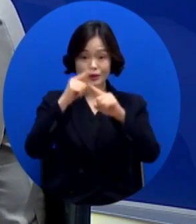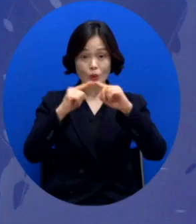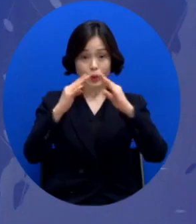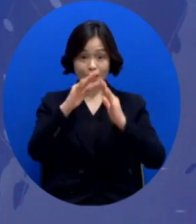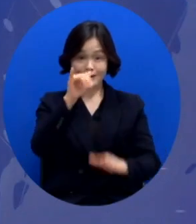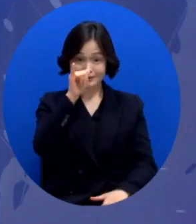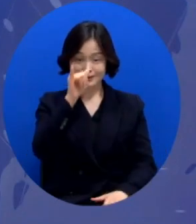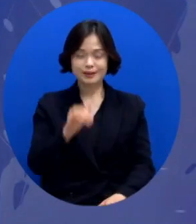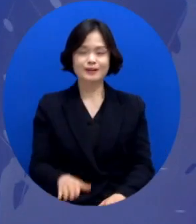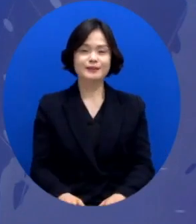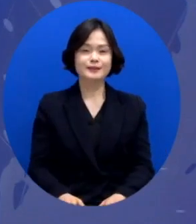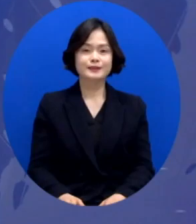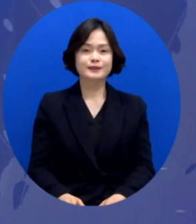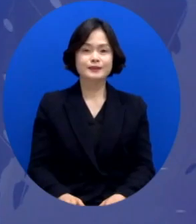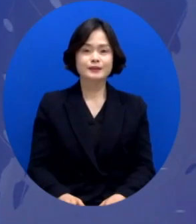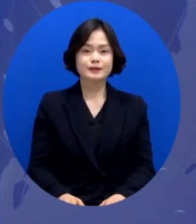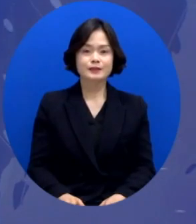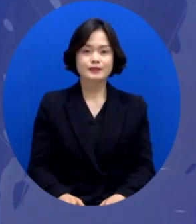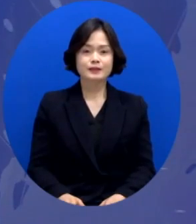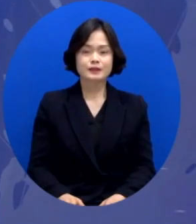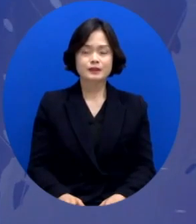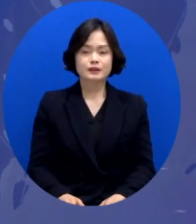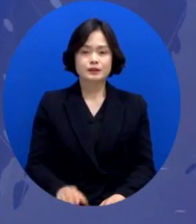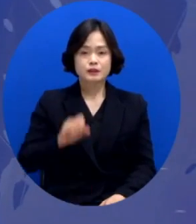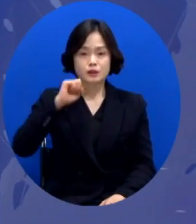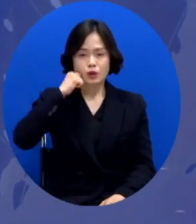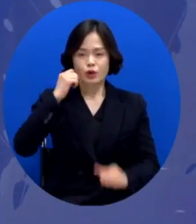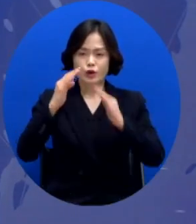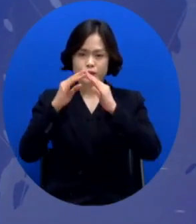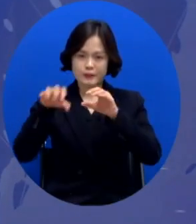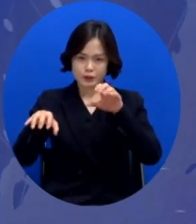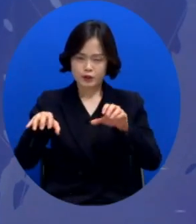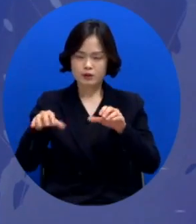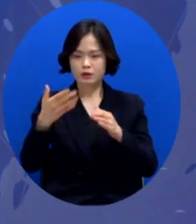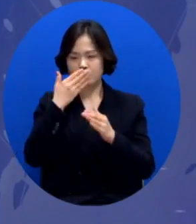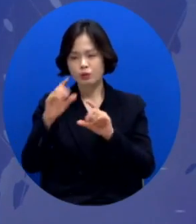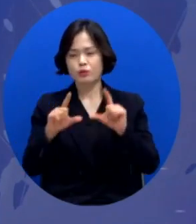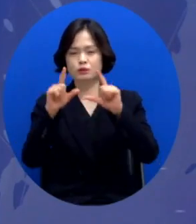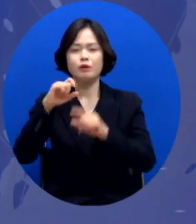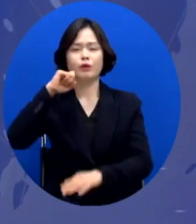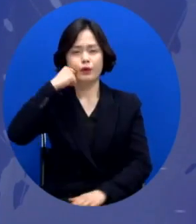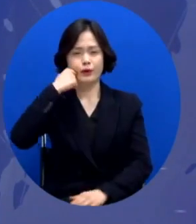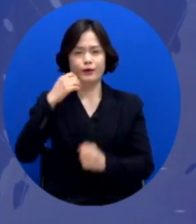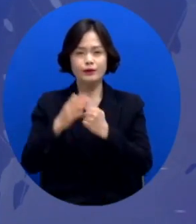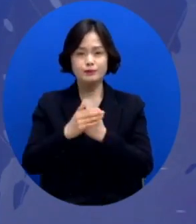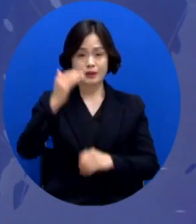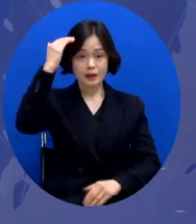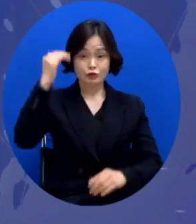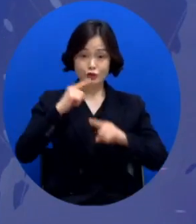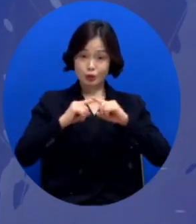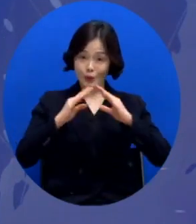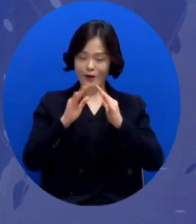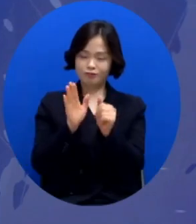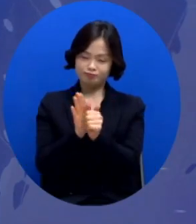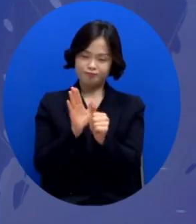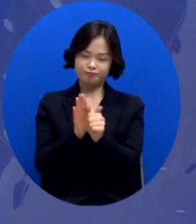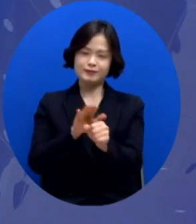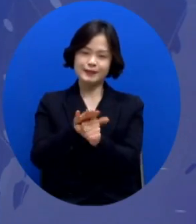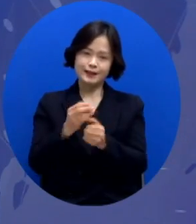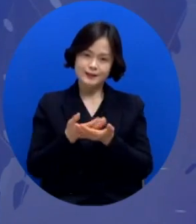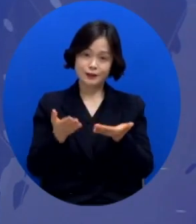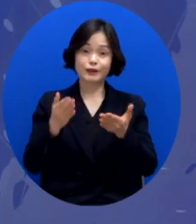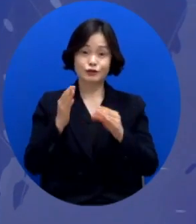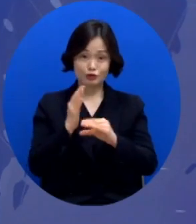네, 맞습니다. 코로나19로 생활고가 가중된 이웃들에게 한국교회가 사랑을 전하고 있습니다. 네. 네. 광주